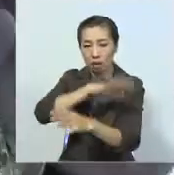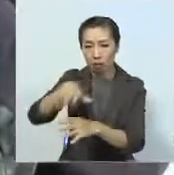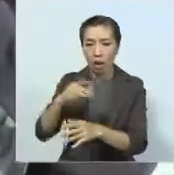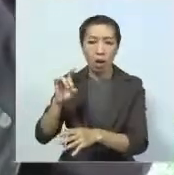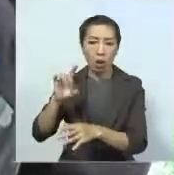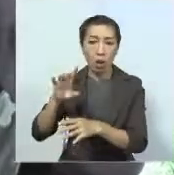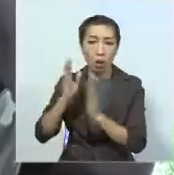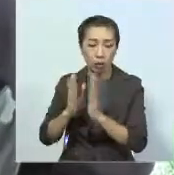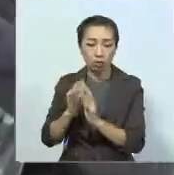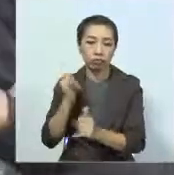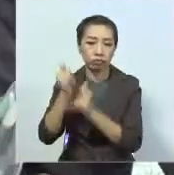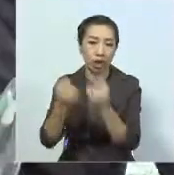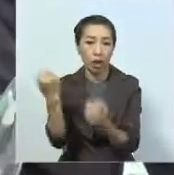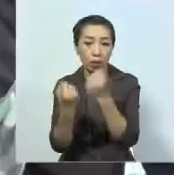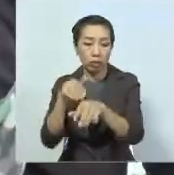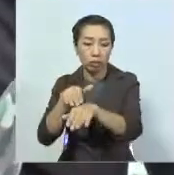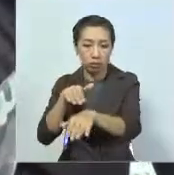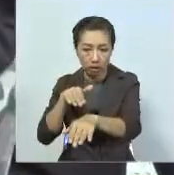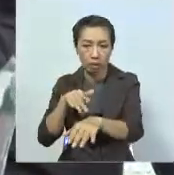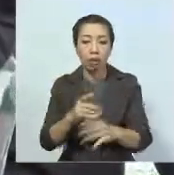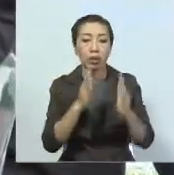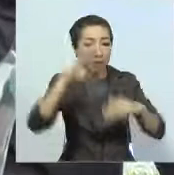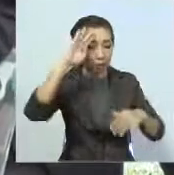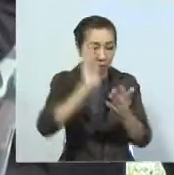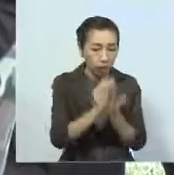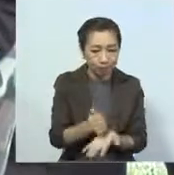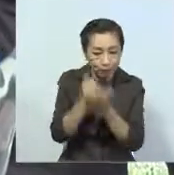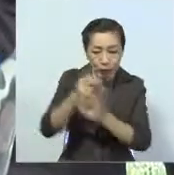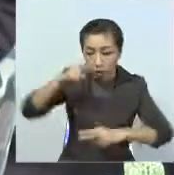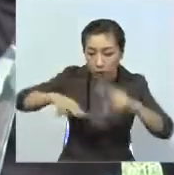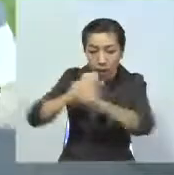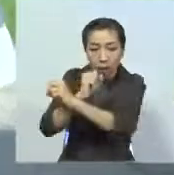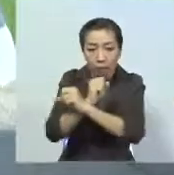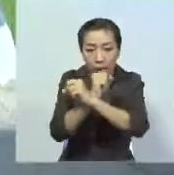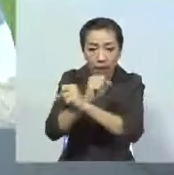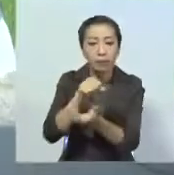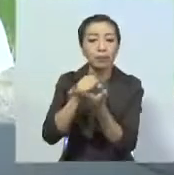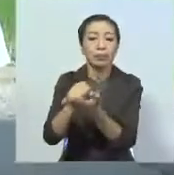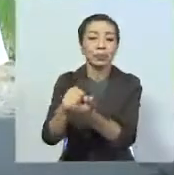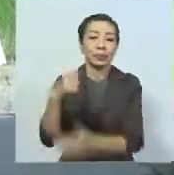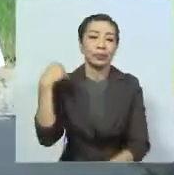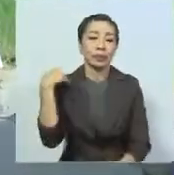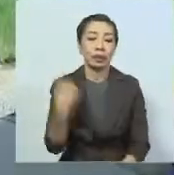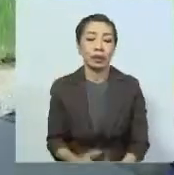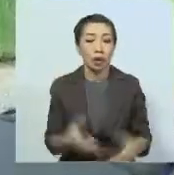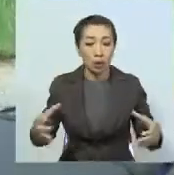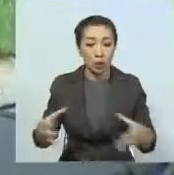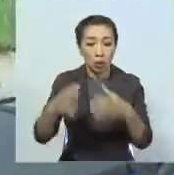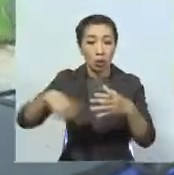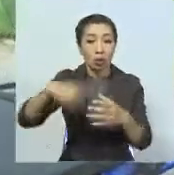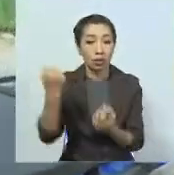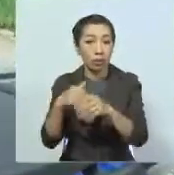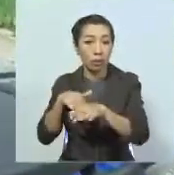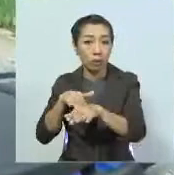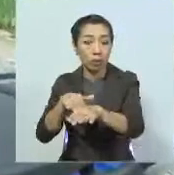ตัวกันพร้อมรถยนต์นะคะแล้วก็มีเจ้าหน้าที่ในพื้นที่เนี่ยมาดูแลความปลอดภัยอำนวยความสะดวกโดยกลุ่มผู้ชุมนุม